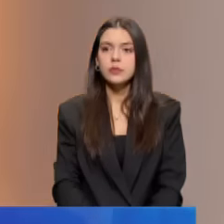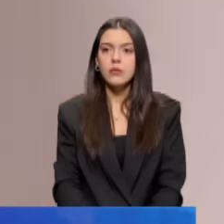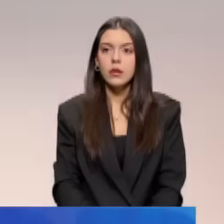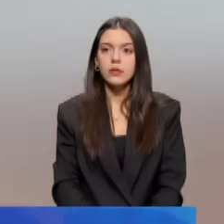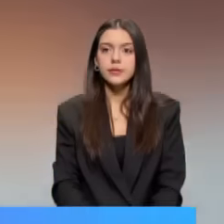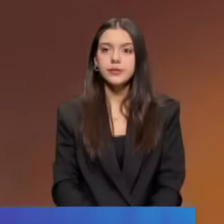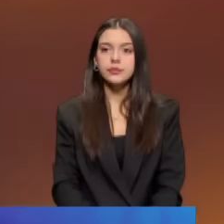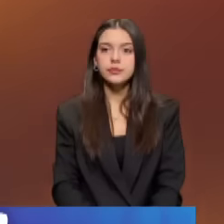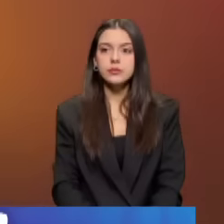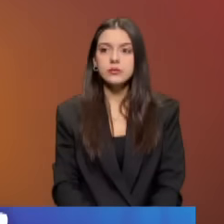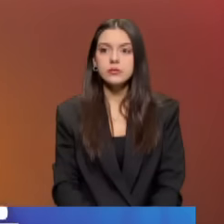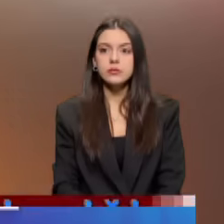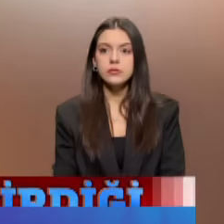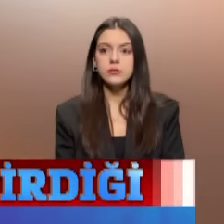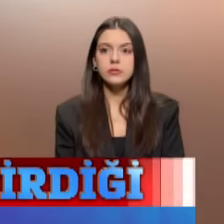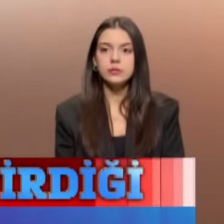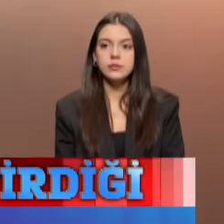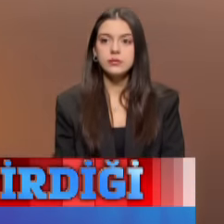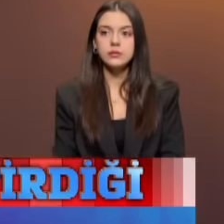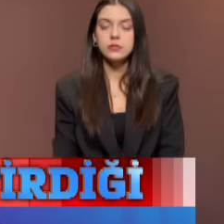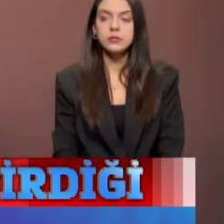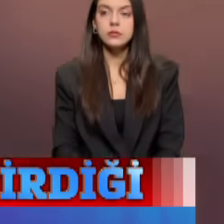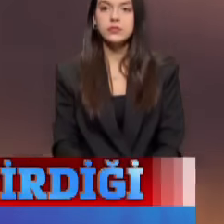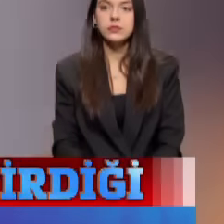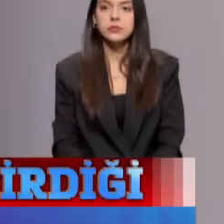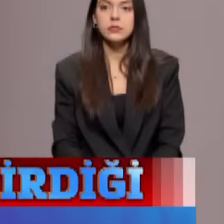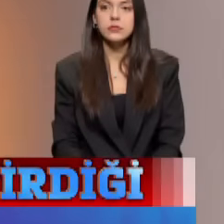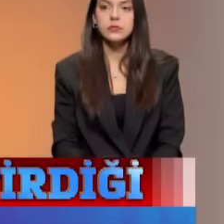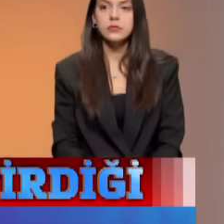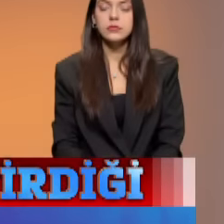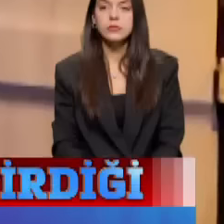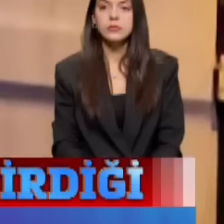uğrar Zehra arayacağım Zehra Kapat kapat